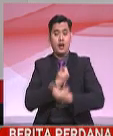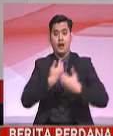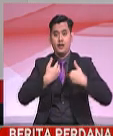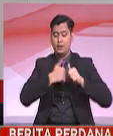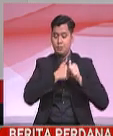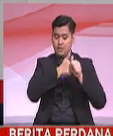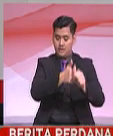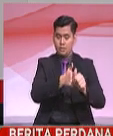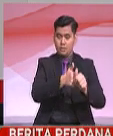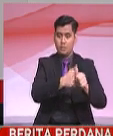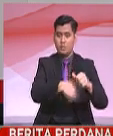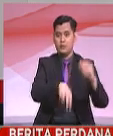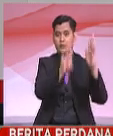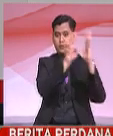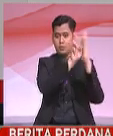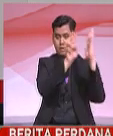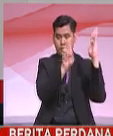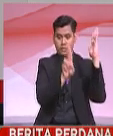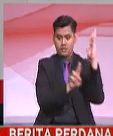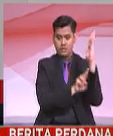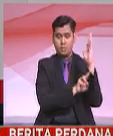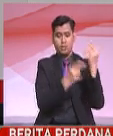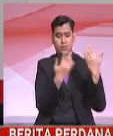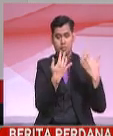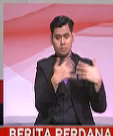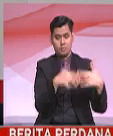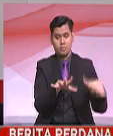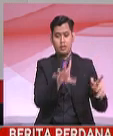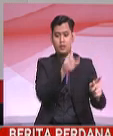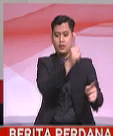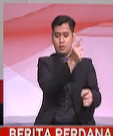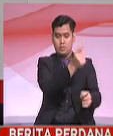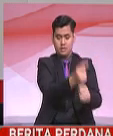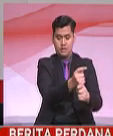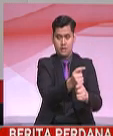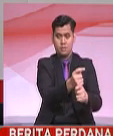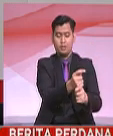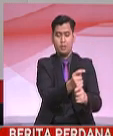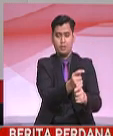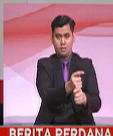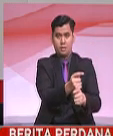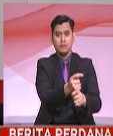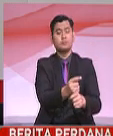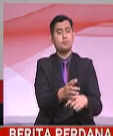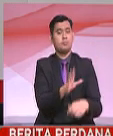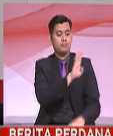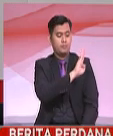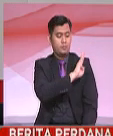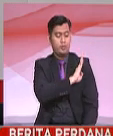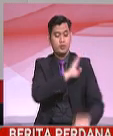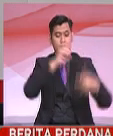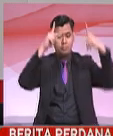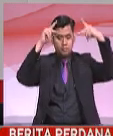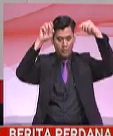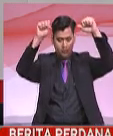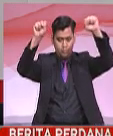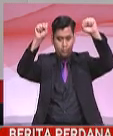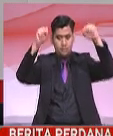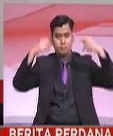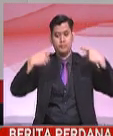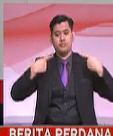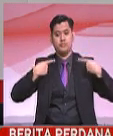bukan benarkan begitu saja. Dengan syarat, tuan punya kedai mesti meletakkan